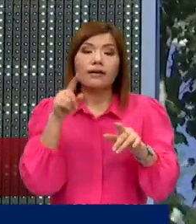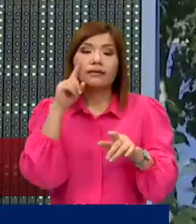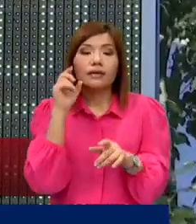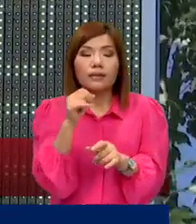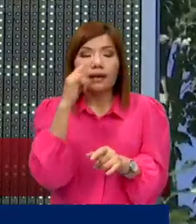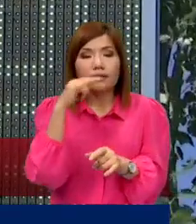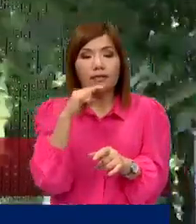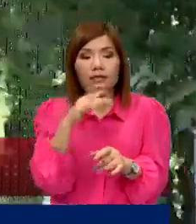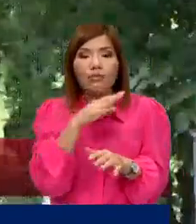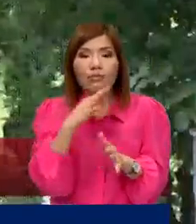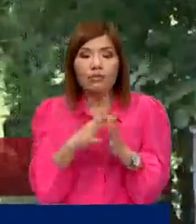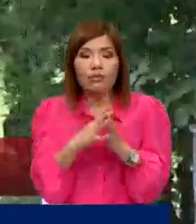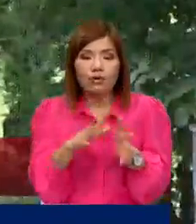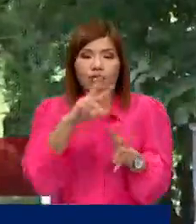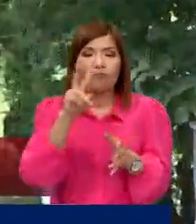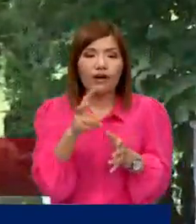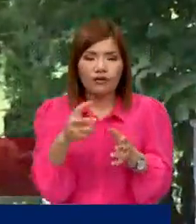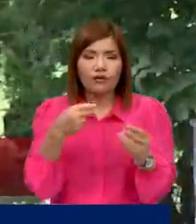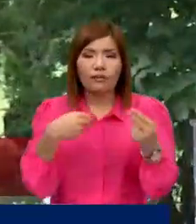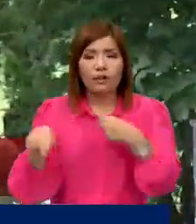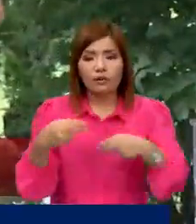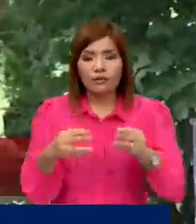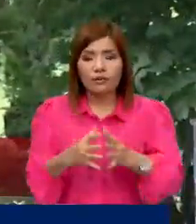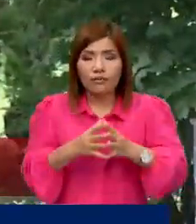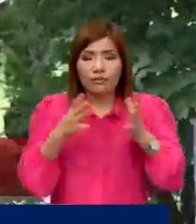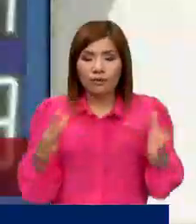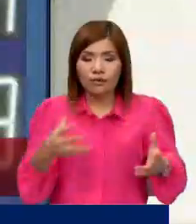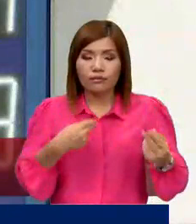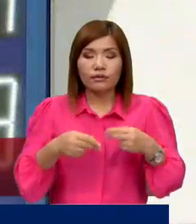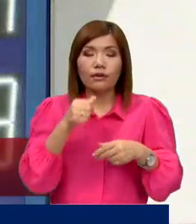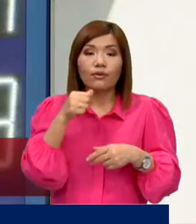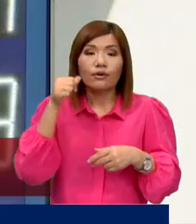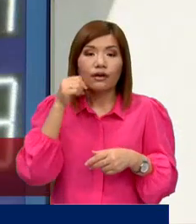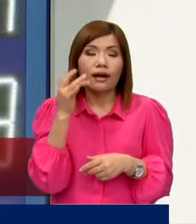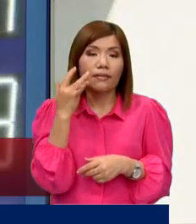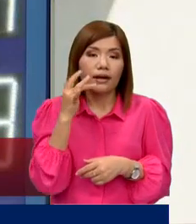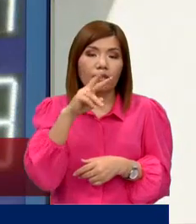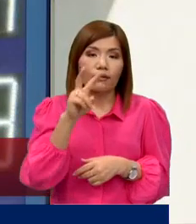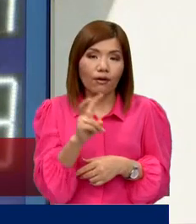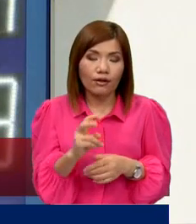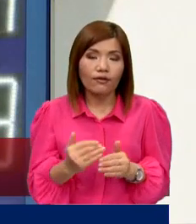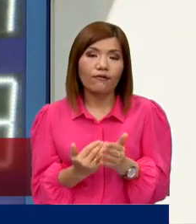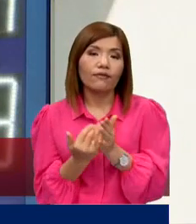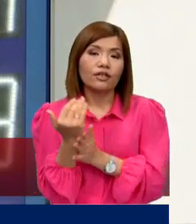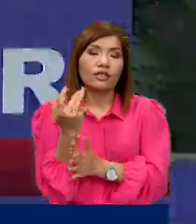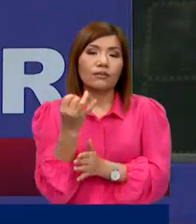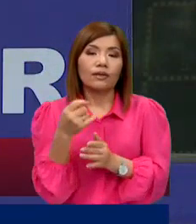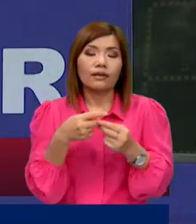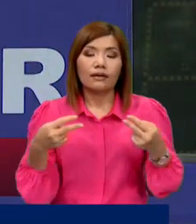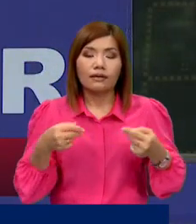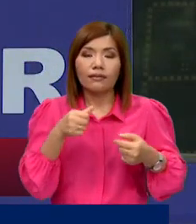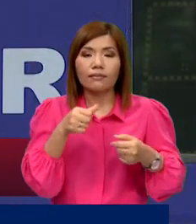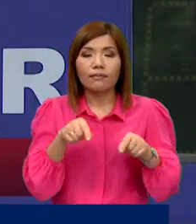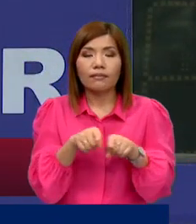казахстанцы чаще стали покупать иностранную валюту. Так, объем купленных казахстанцами в прошлом году американских долларов превышает объем сданных в